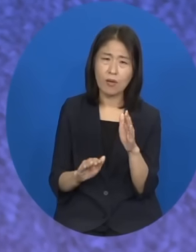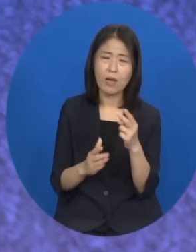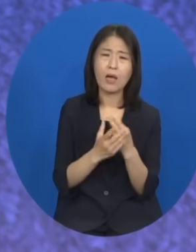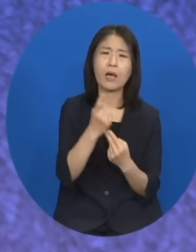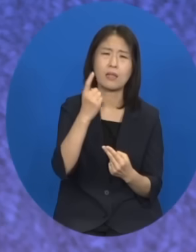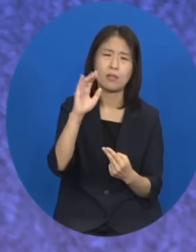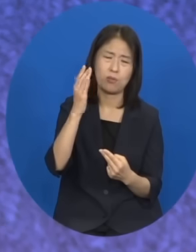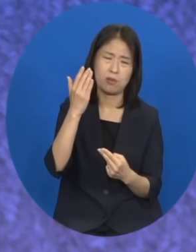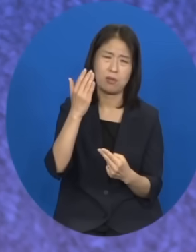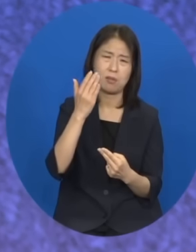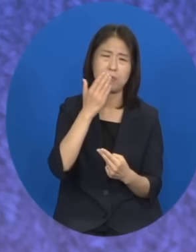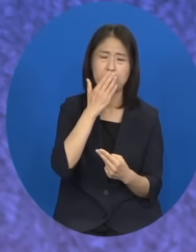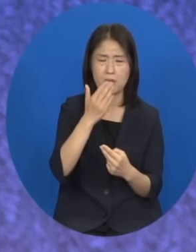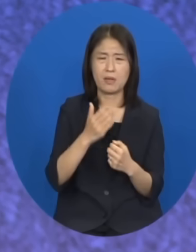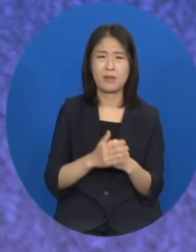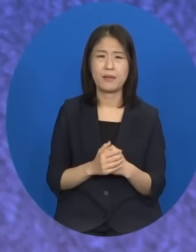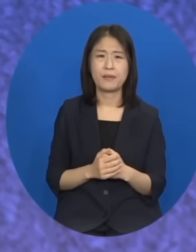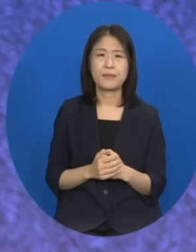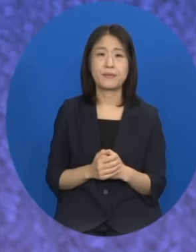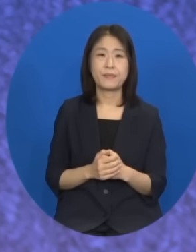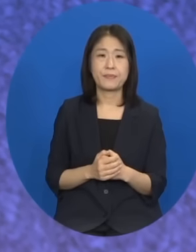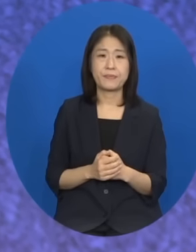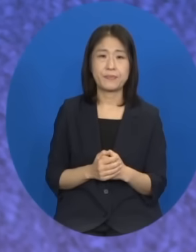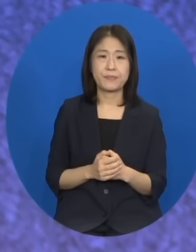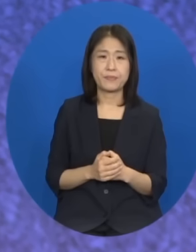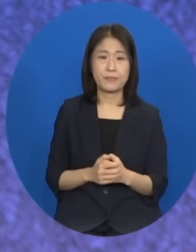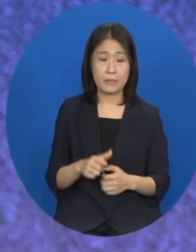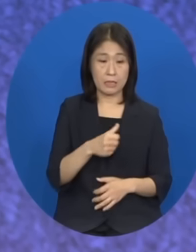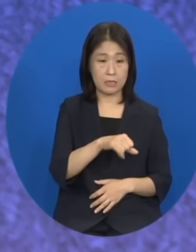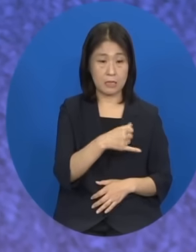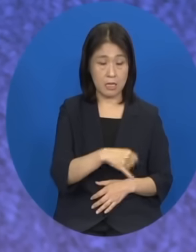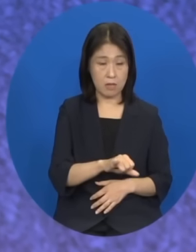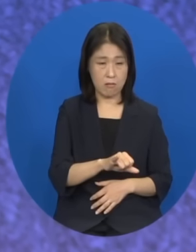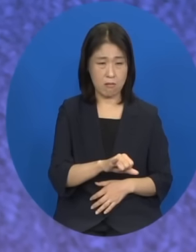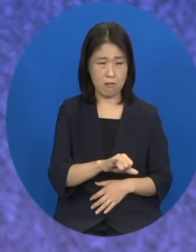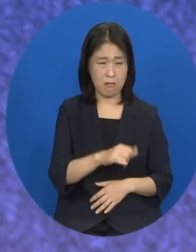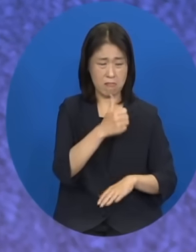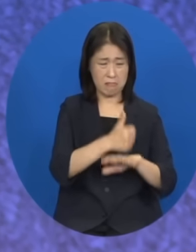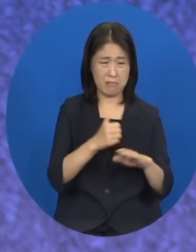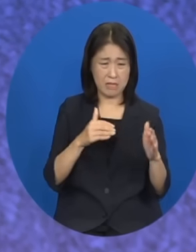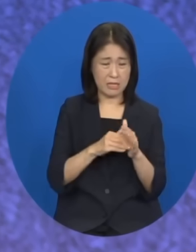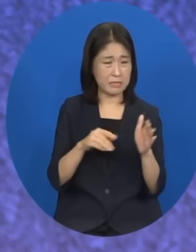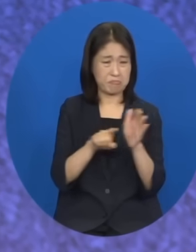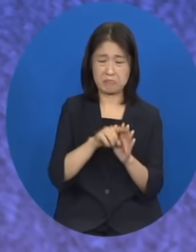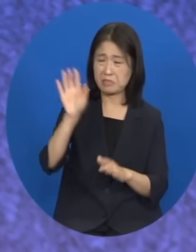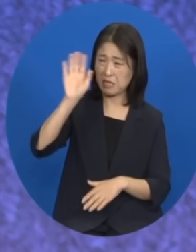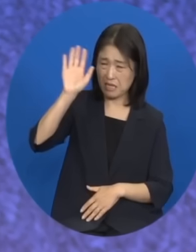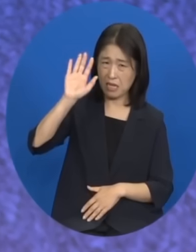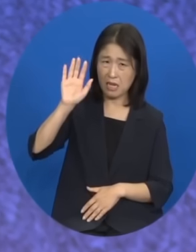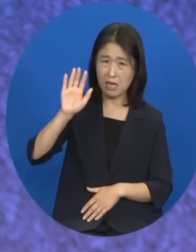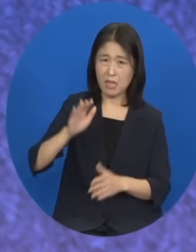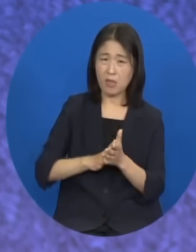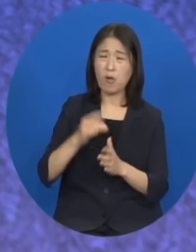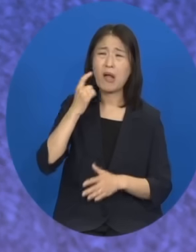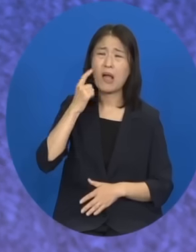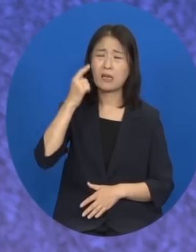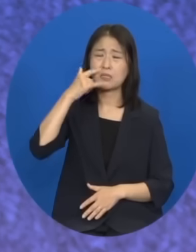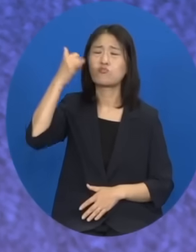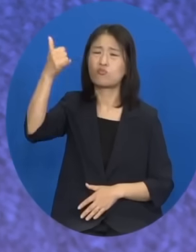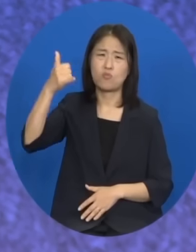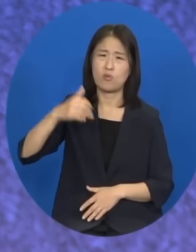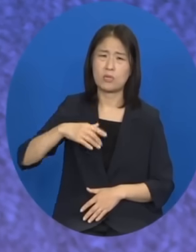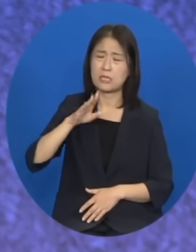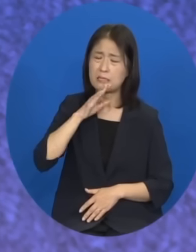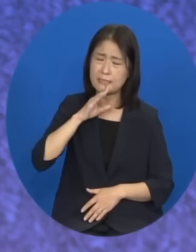거예요. 그런데 그 아이가 끝까지 믿지를 못해요. 엄마 아빠는 내 친엄마 아빠가